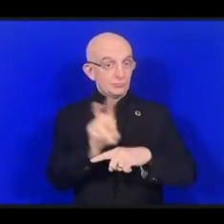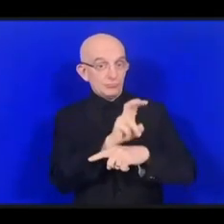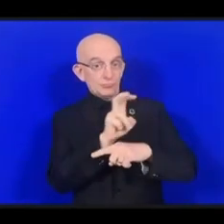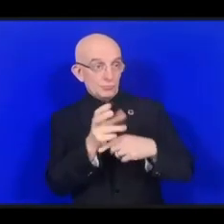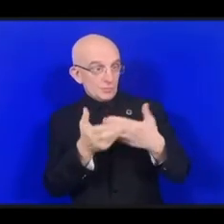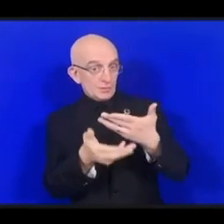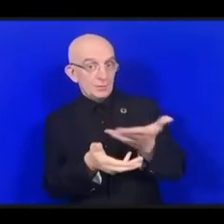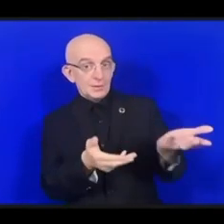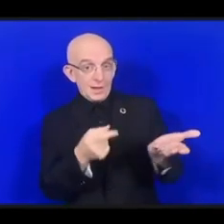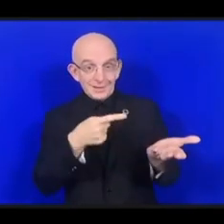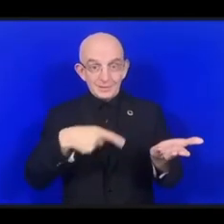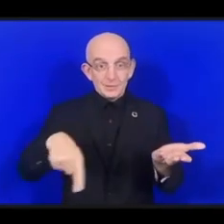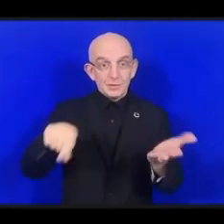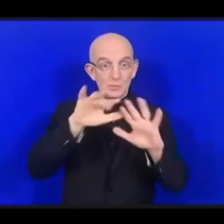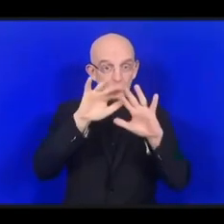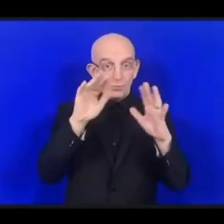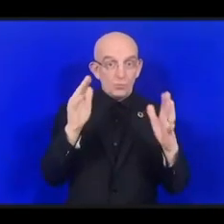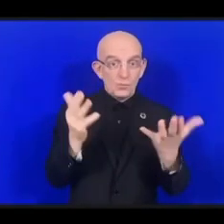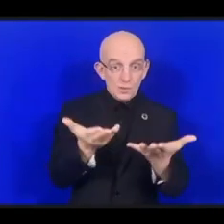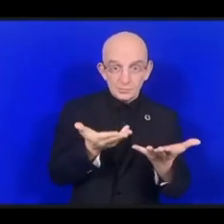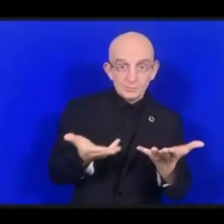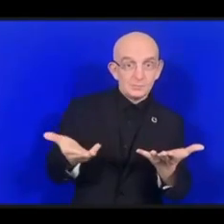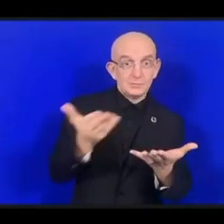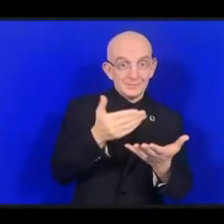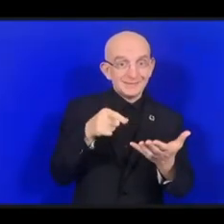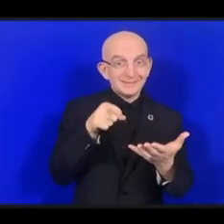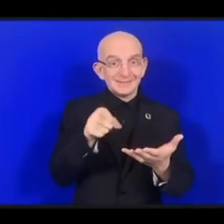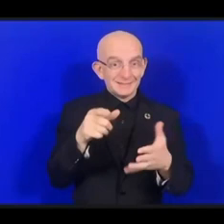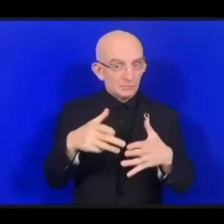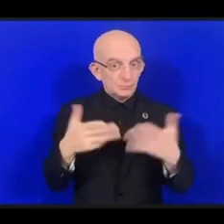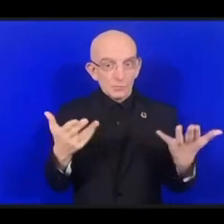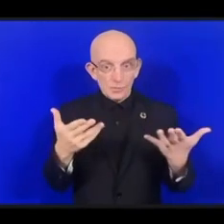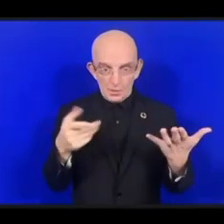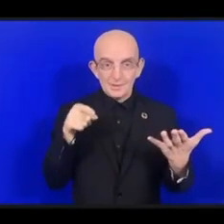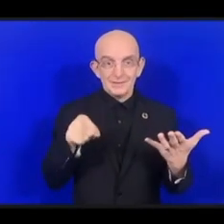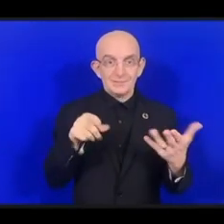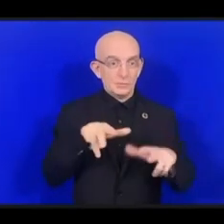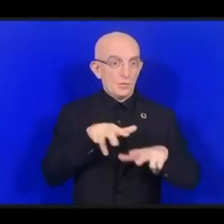都能够去使用这些开源的技术，